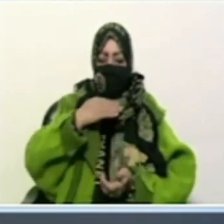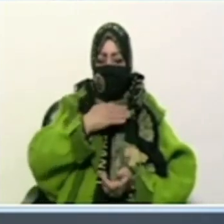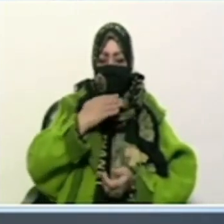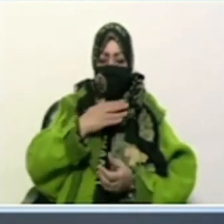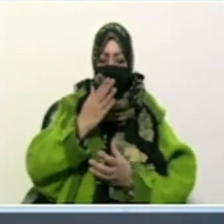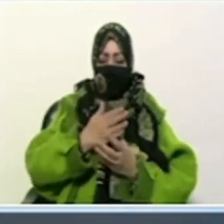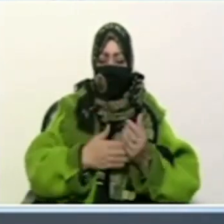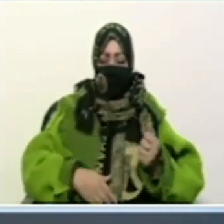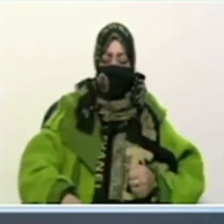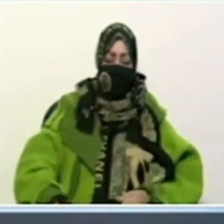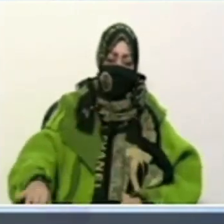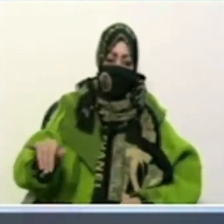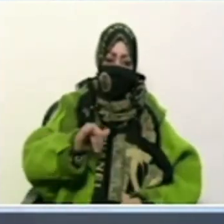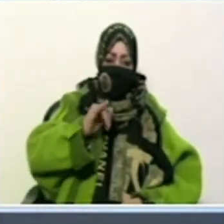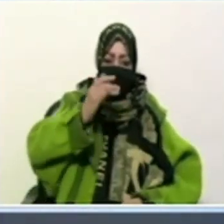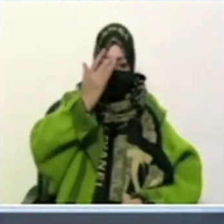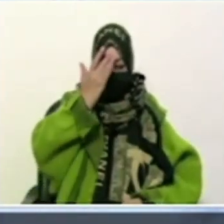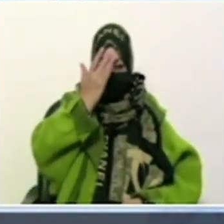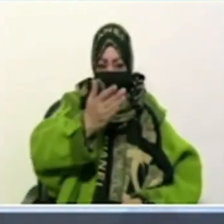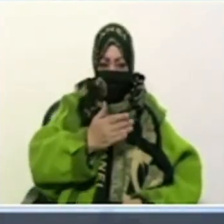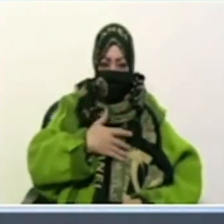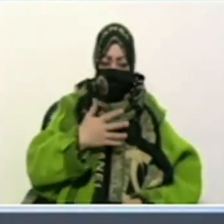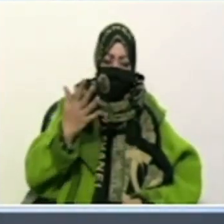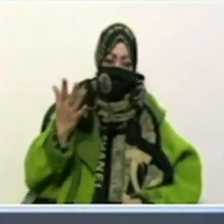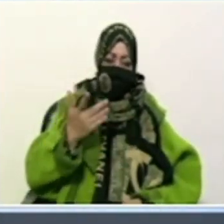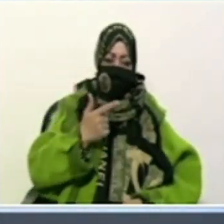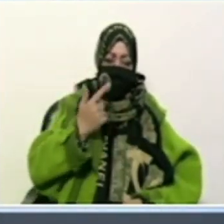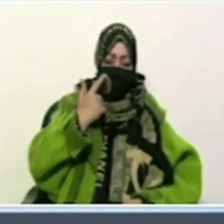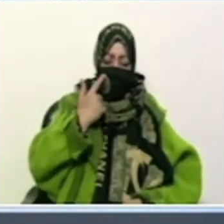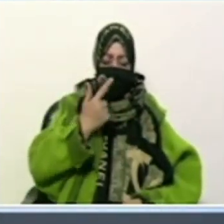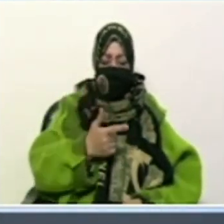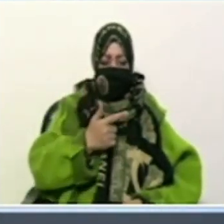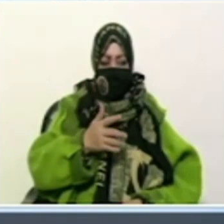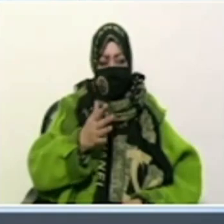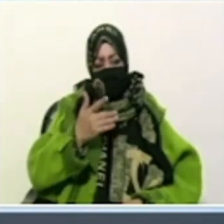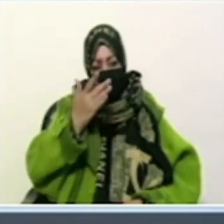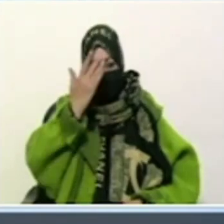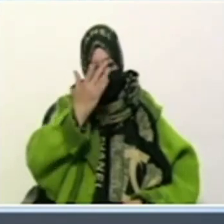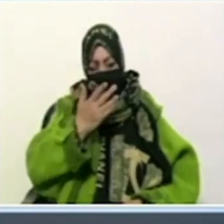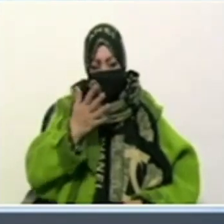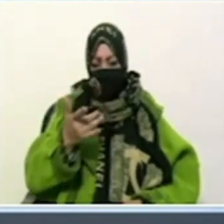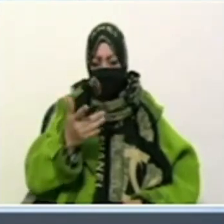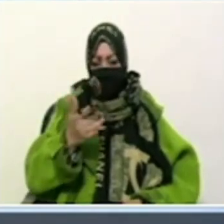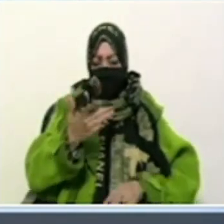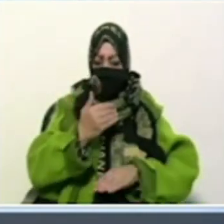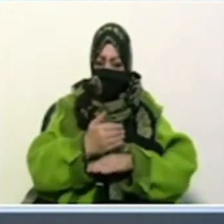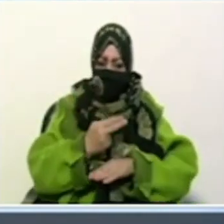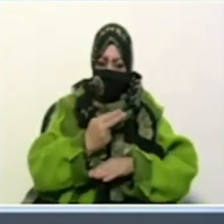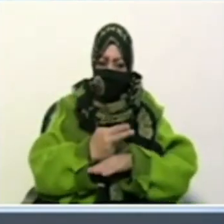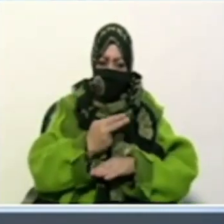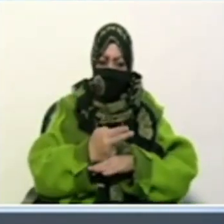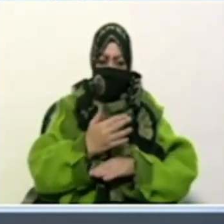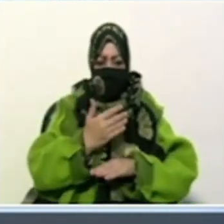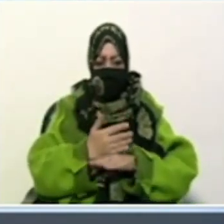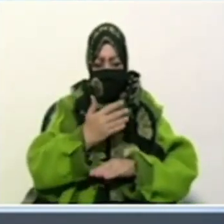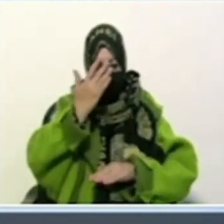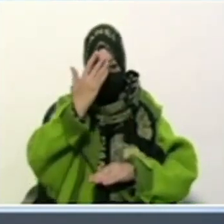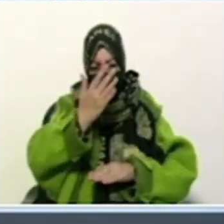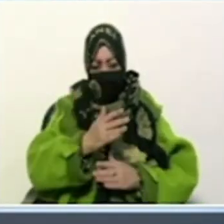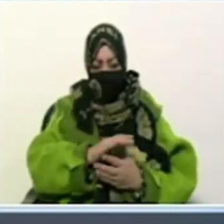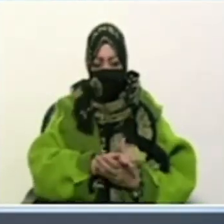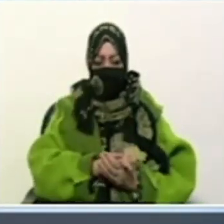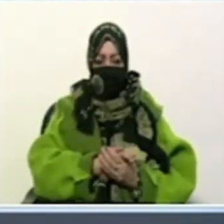لو عق عنه عن الصبي مثلا وعن المولود جده مثلا لأب الأب أو أب الأم وكذا فيجزي